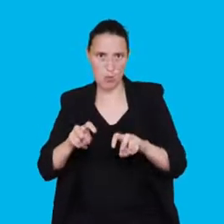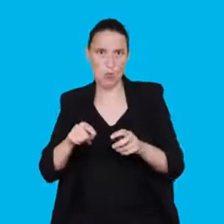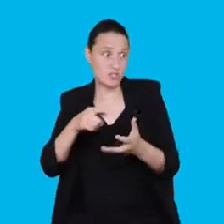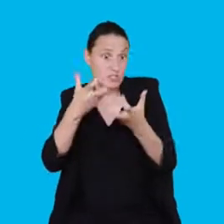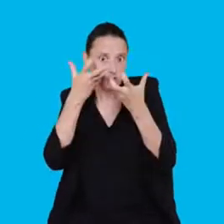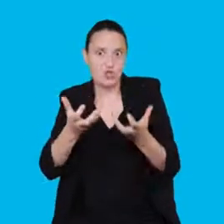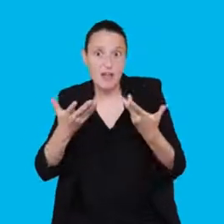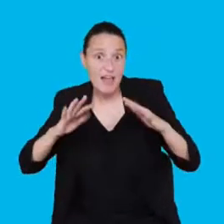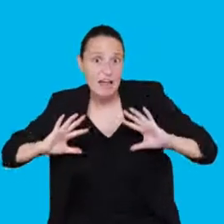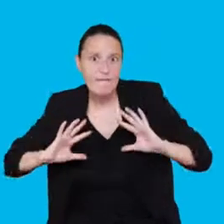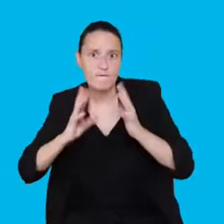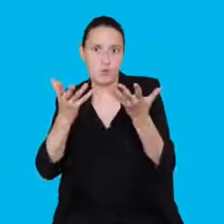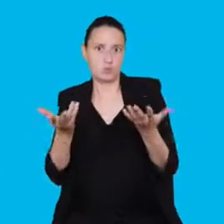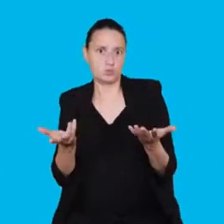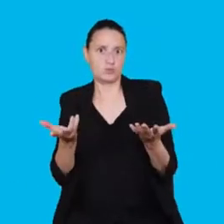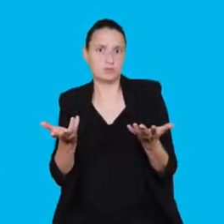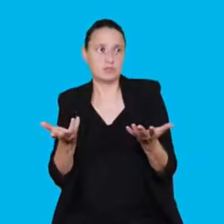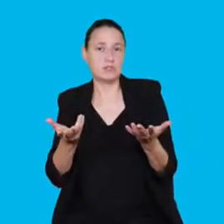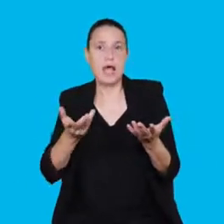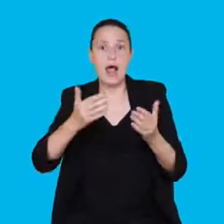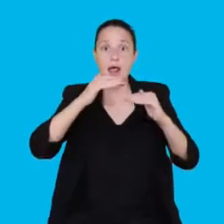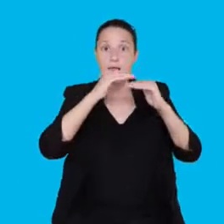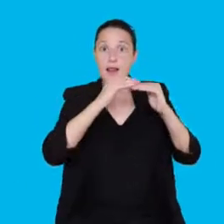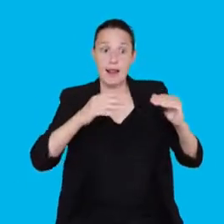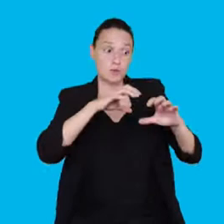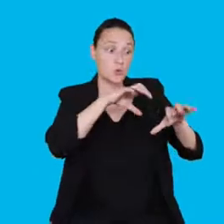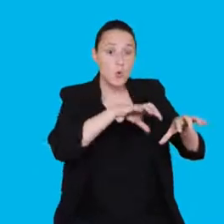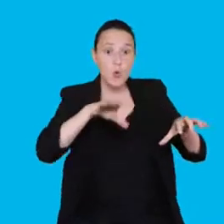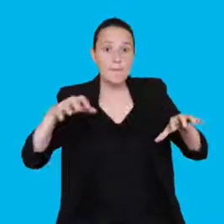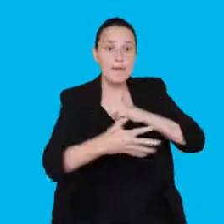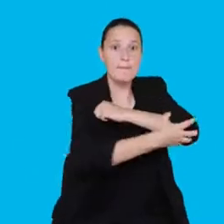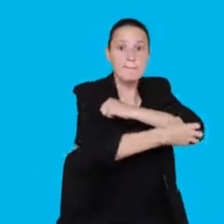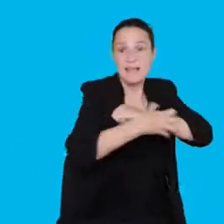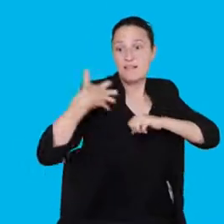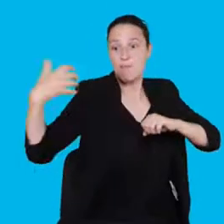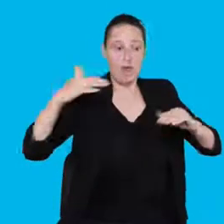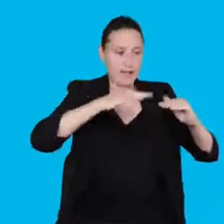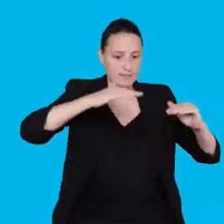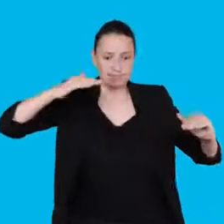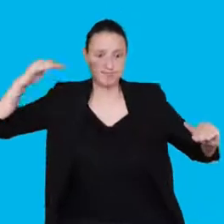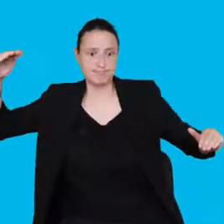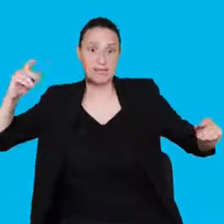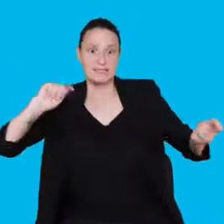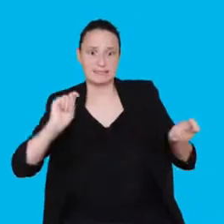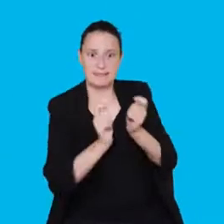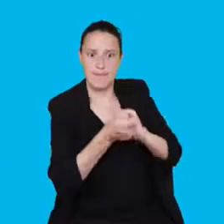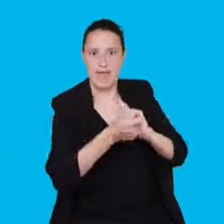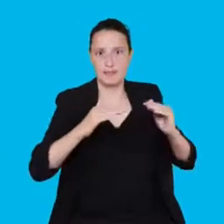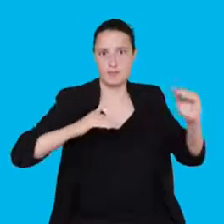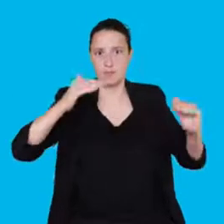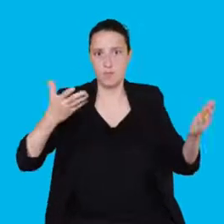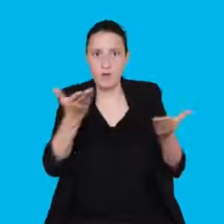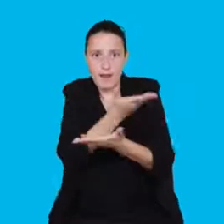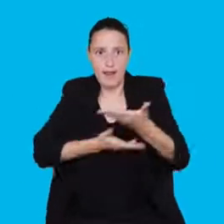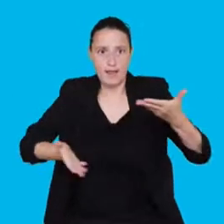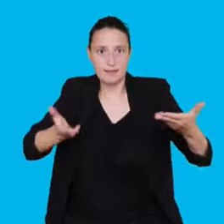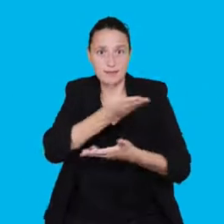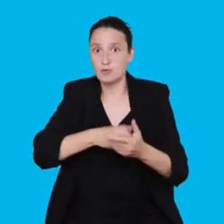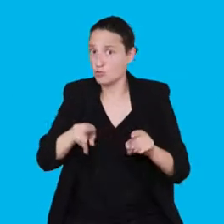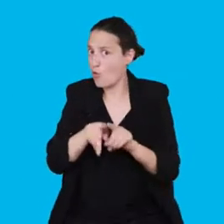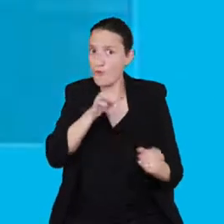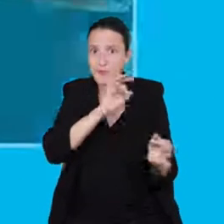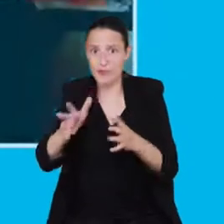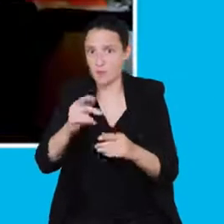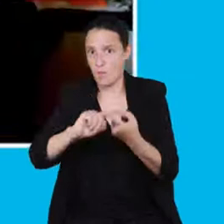zmianę układu stosunków klasowych, no bardzo poważne zmiany polityczne. I powiedziałbym, że